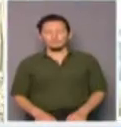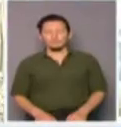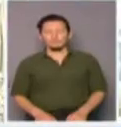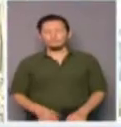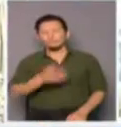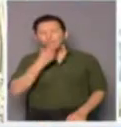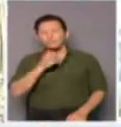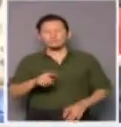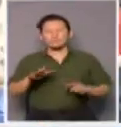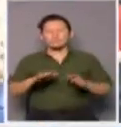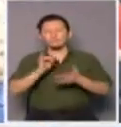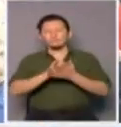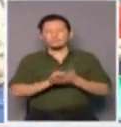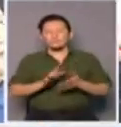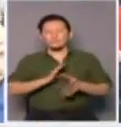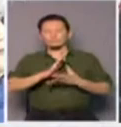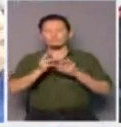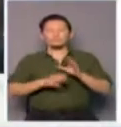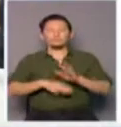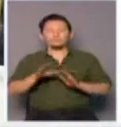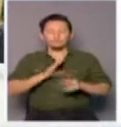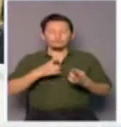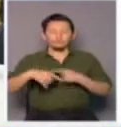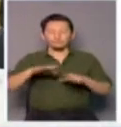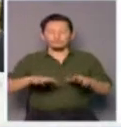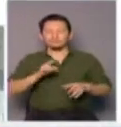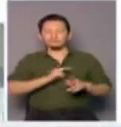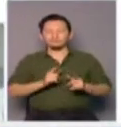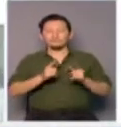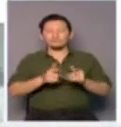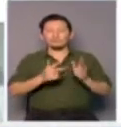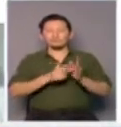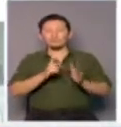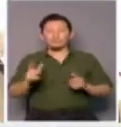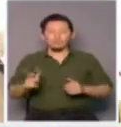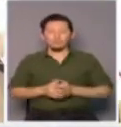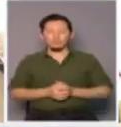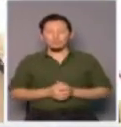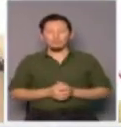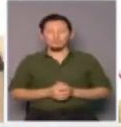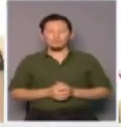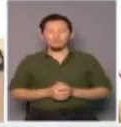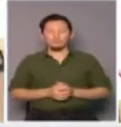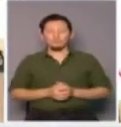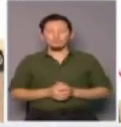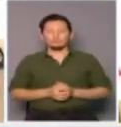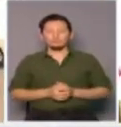Салон красоты оснащен современным оборудованием. Предприниматель трудоустроила 8 человек.